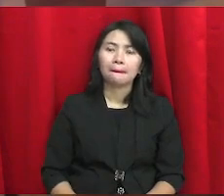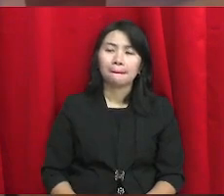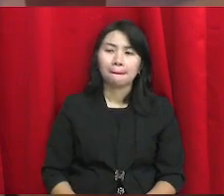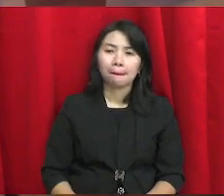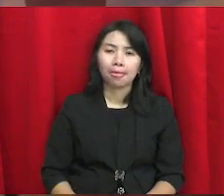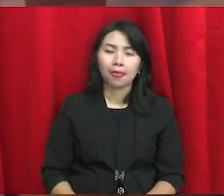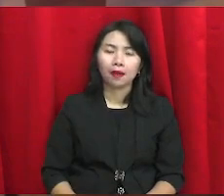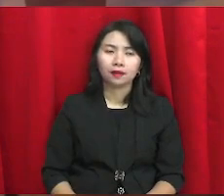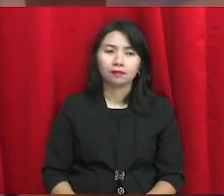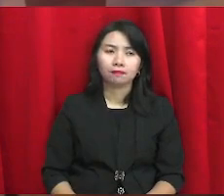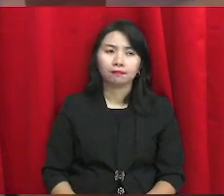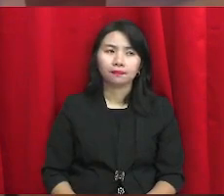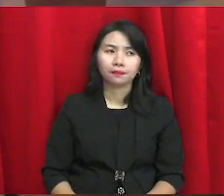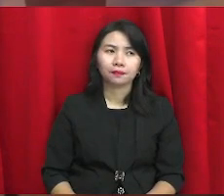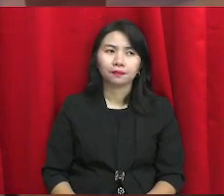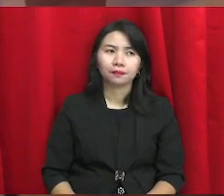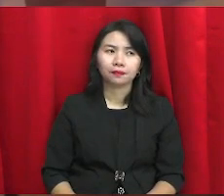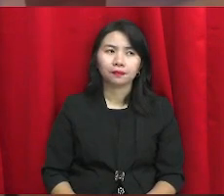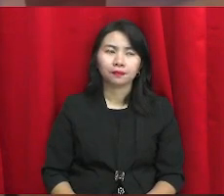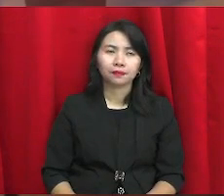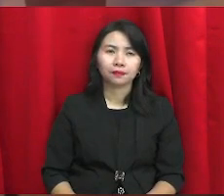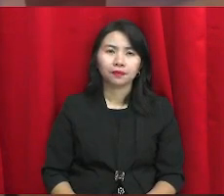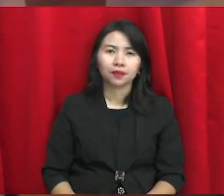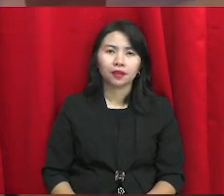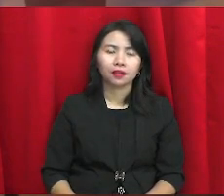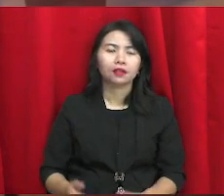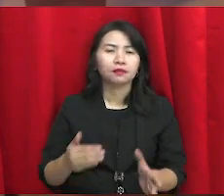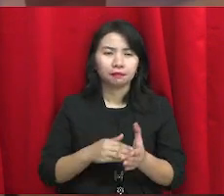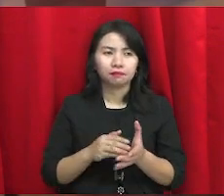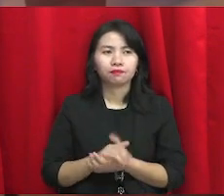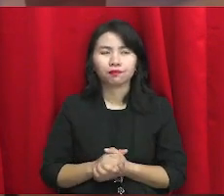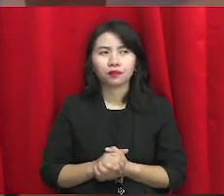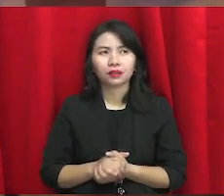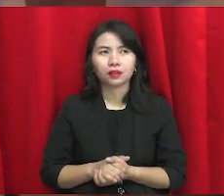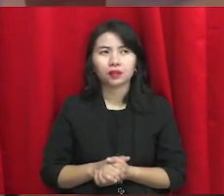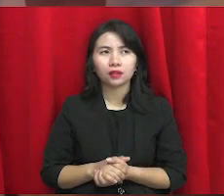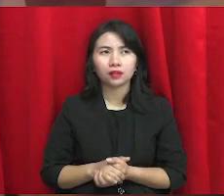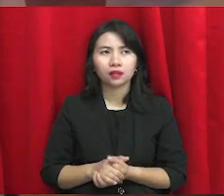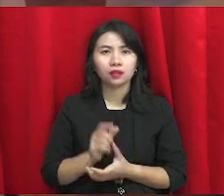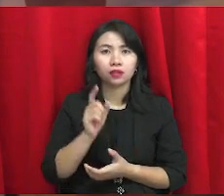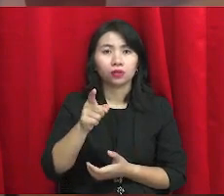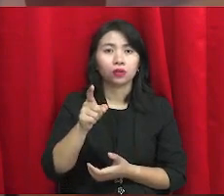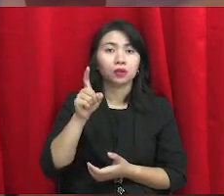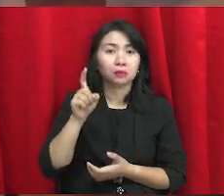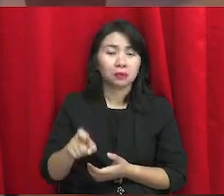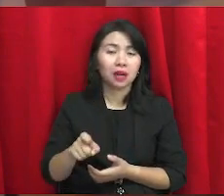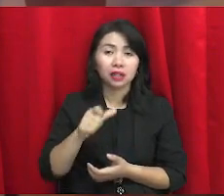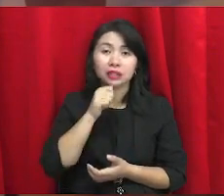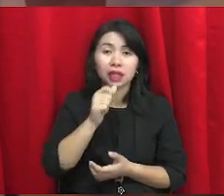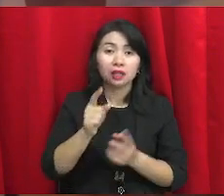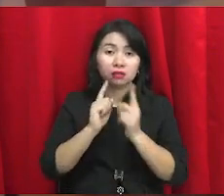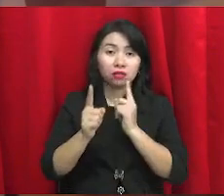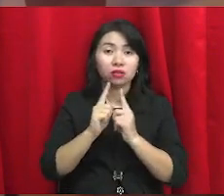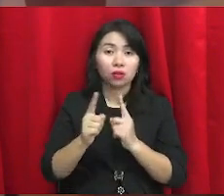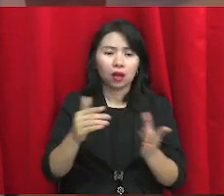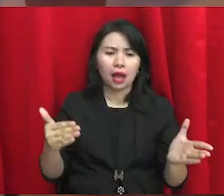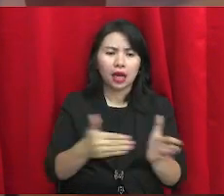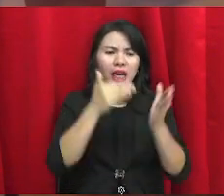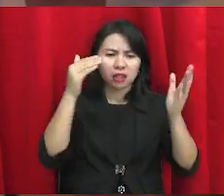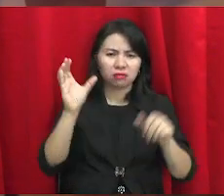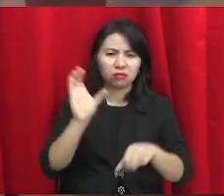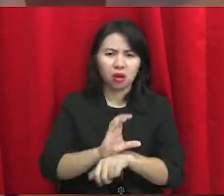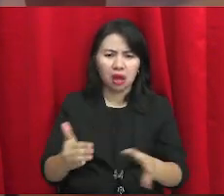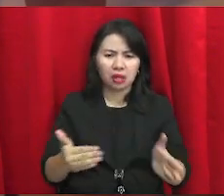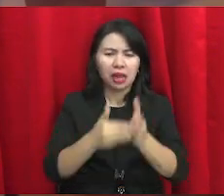kapatid. Hindi na kayo dapat magsalita laban sa church, laban sa authority, laban